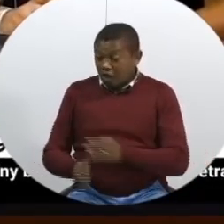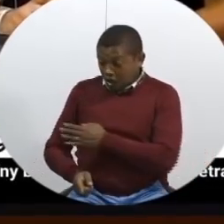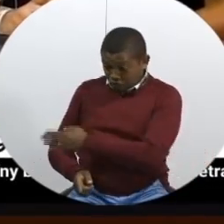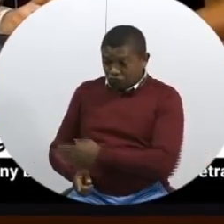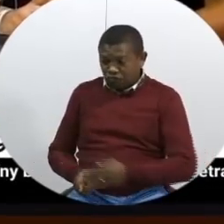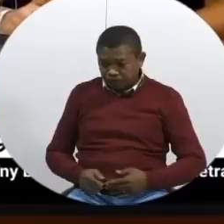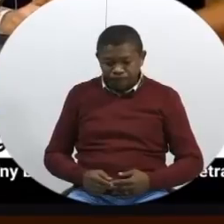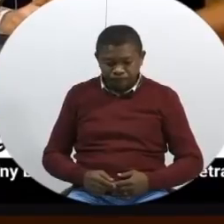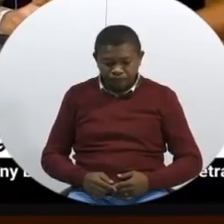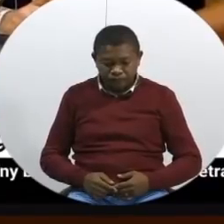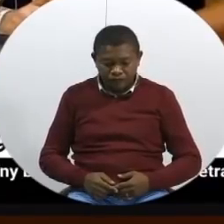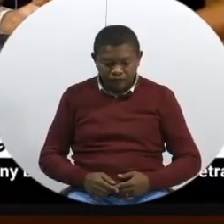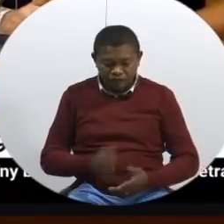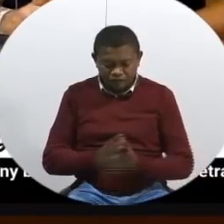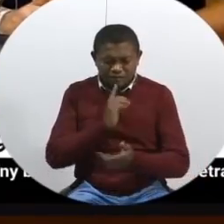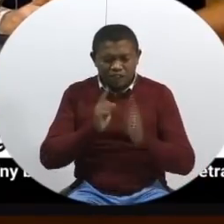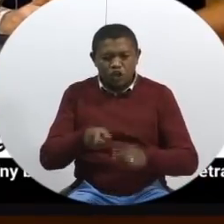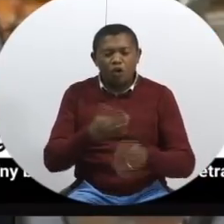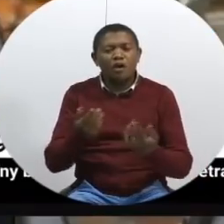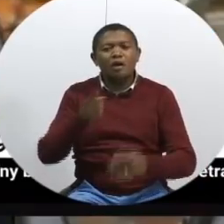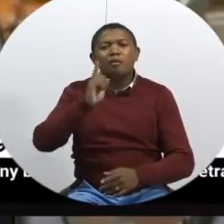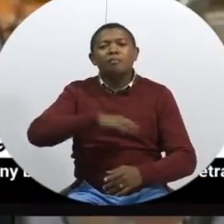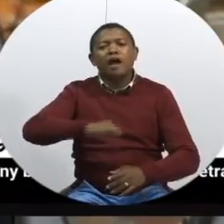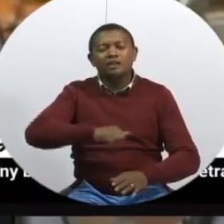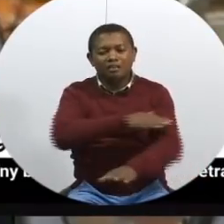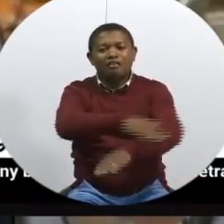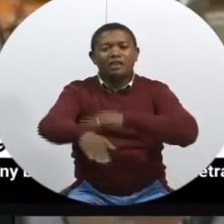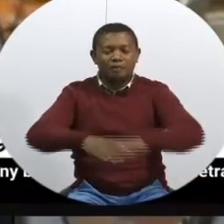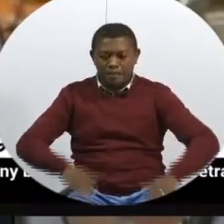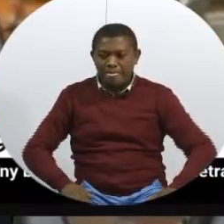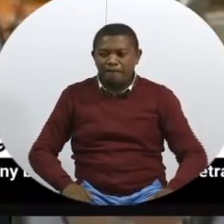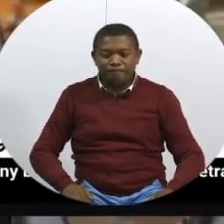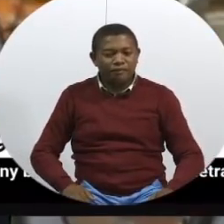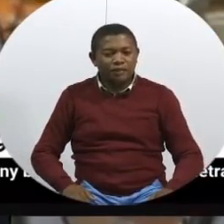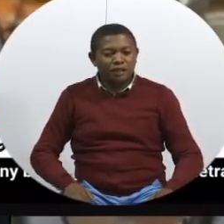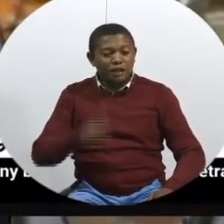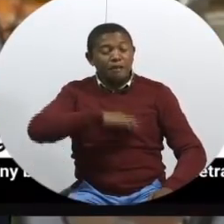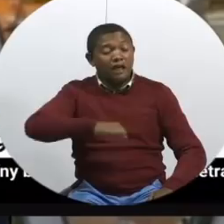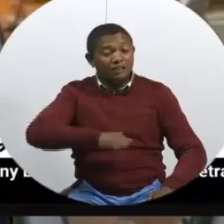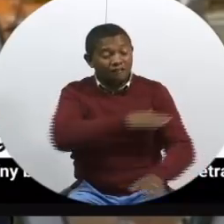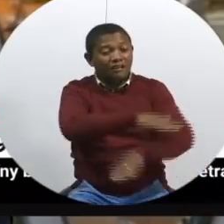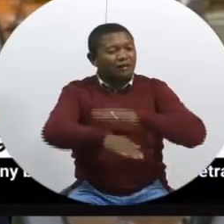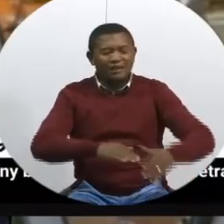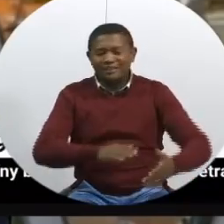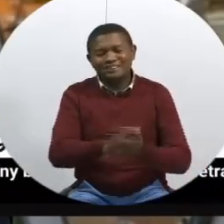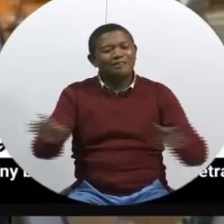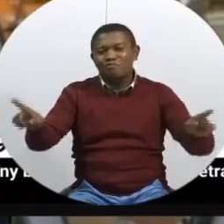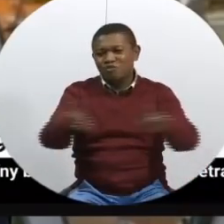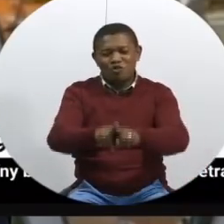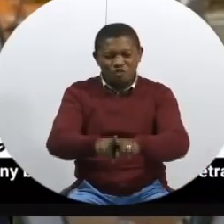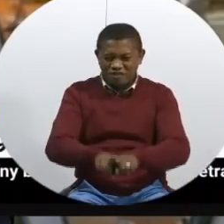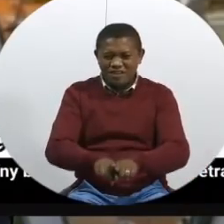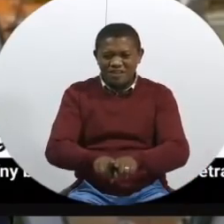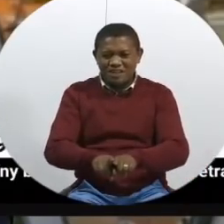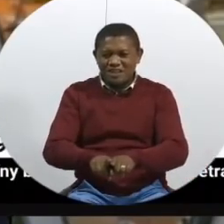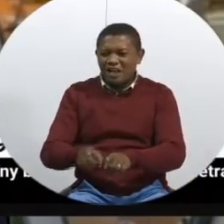hoe mpiasa ny fahasalamana. Ny mpiasa ny fahasalamana amiko a dia tsy ampitoviko amin'ny olona izay ampitoviny ny olona hafa aminy,